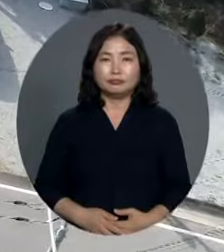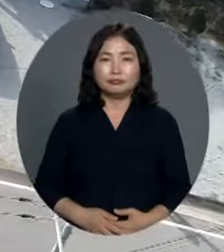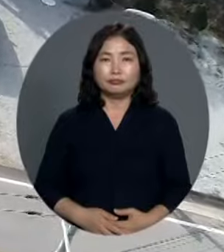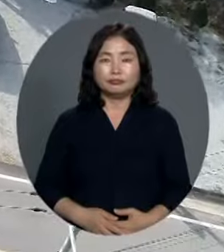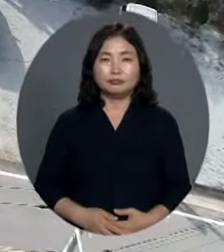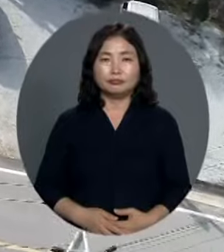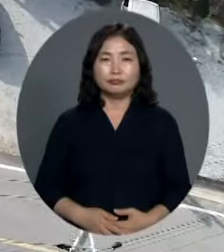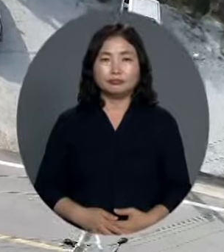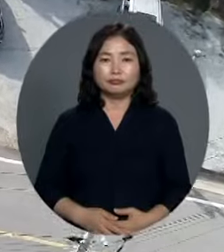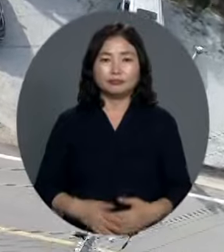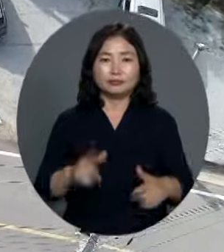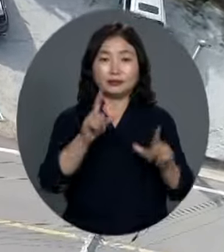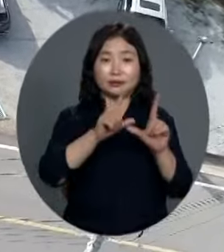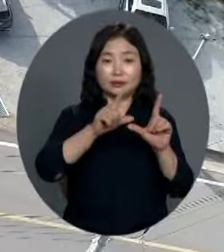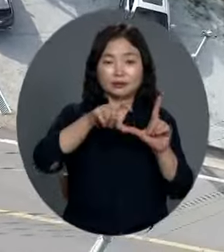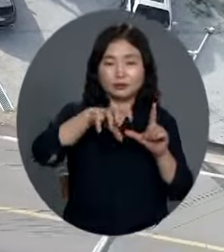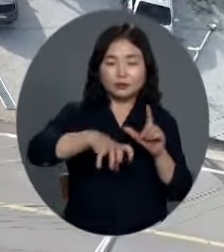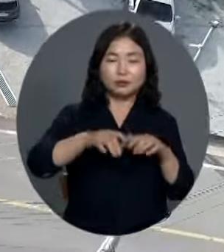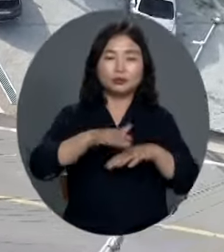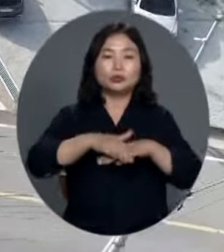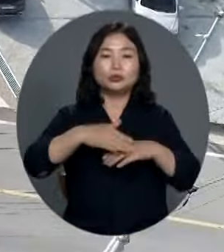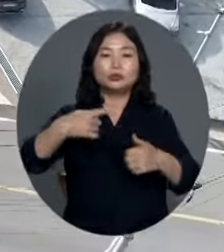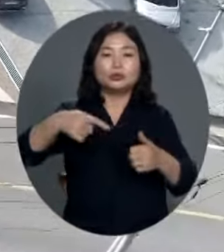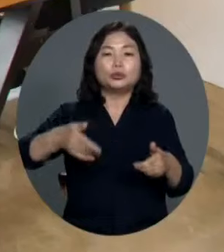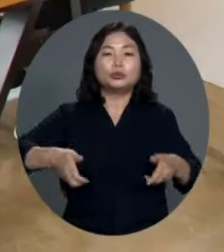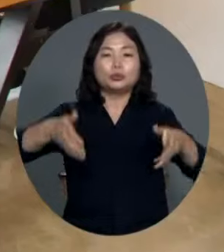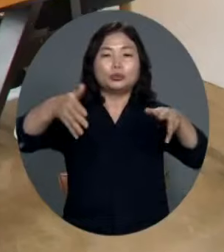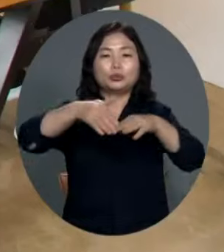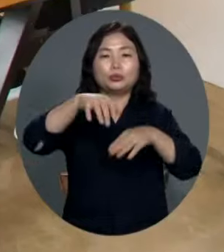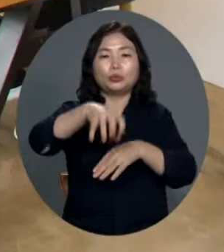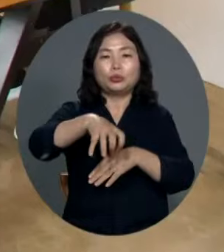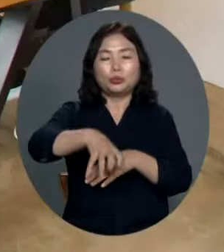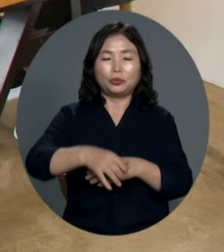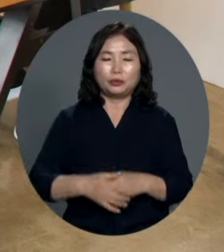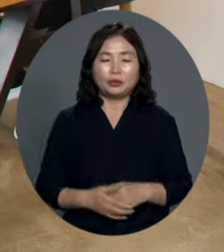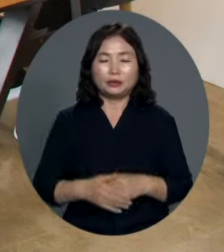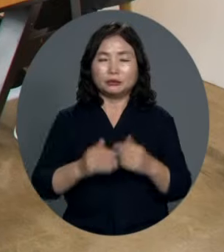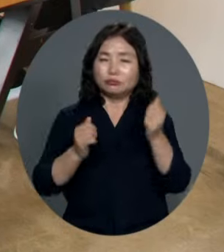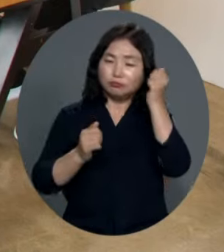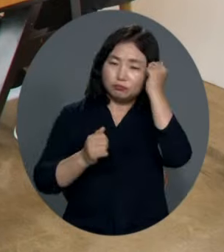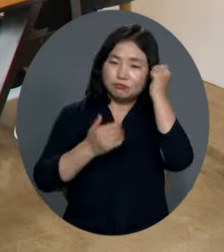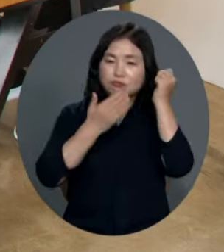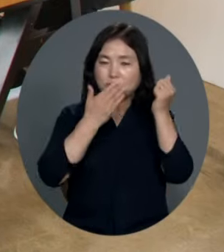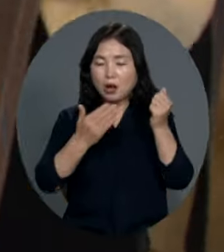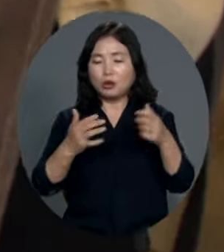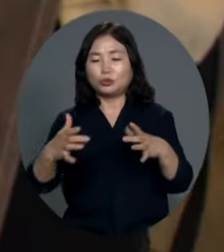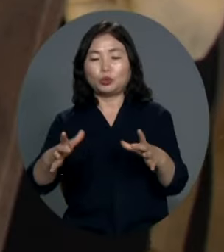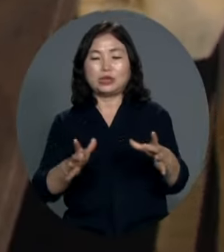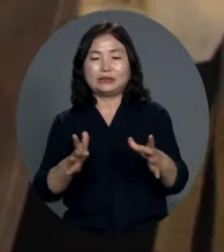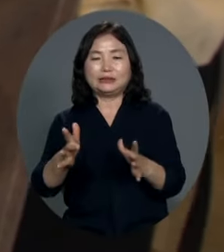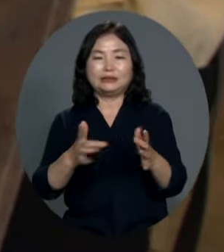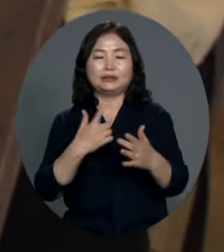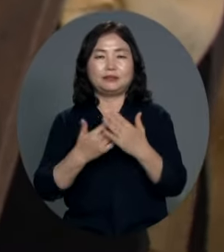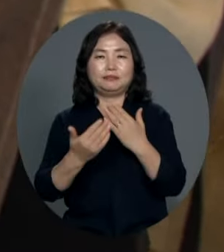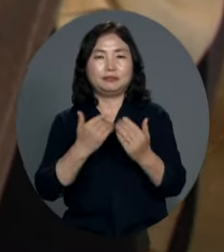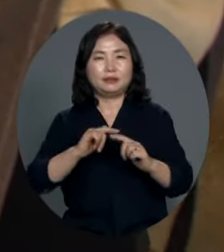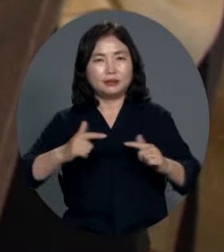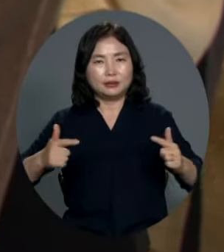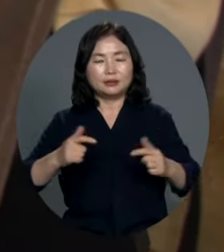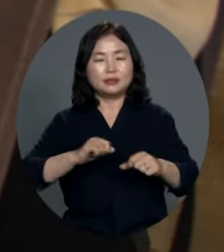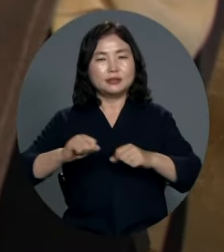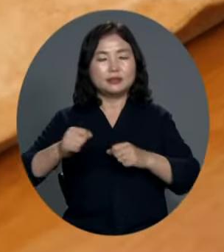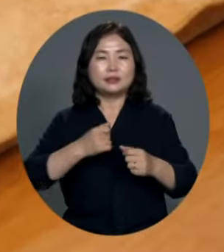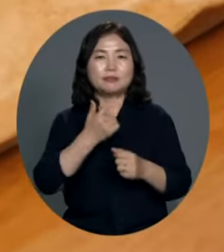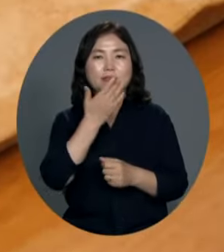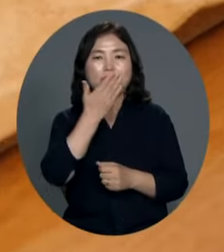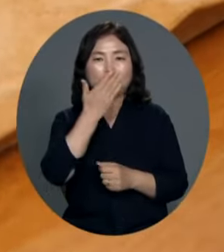드립니다 안동에 있는 농촌 교육 농장입니다 이곳에서는 숙박을 하며 도자기 체험과 같은 다양한 활동을 즐길